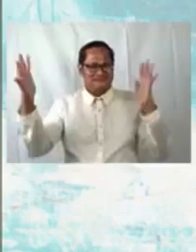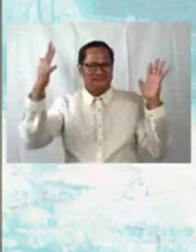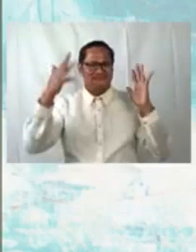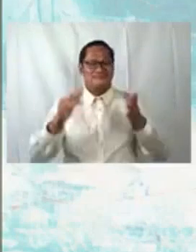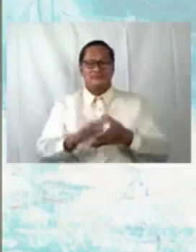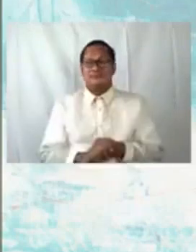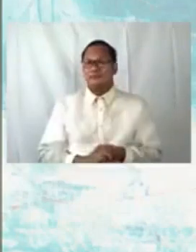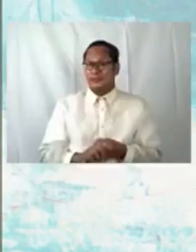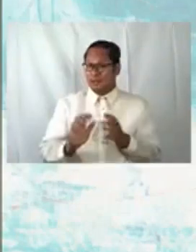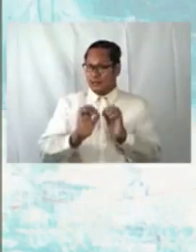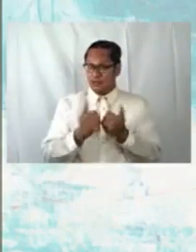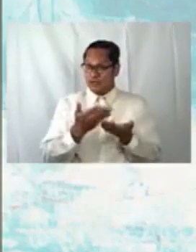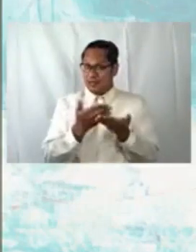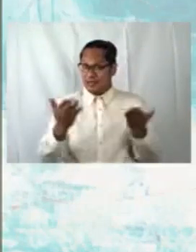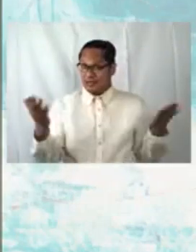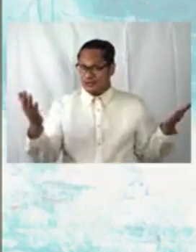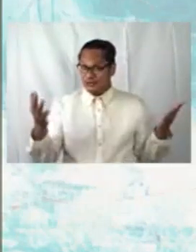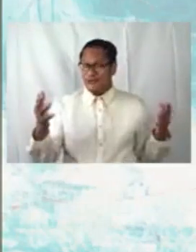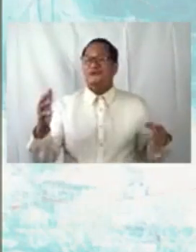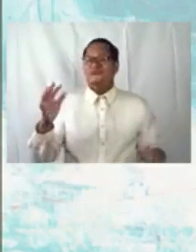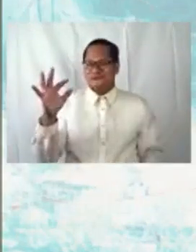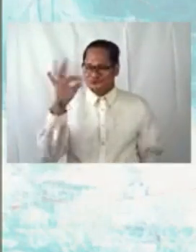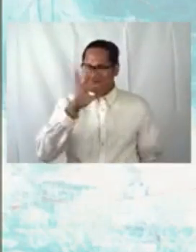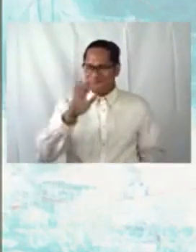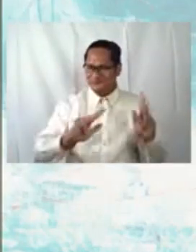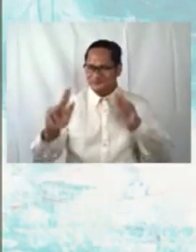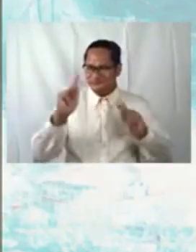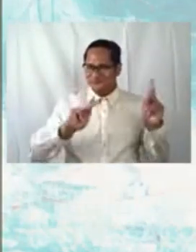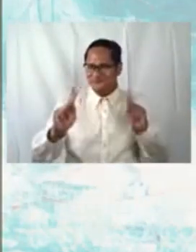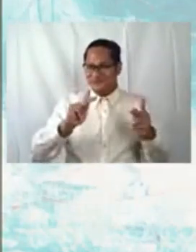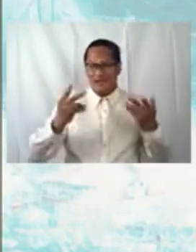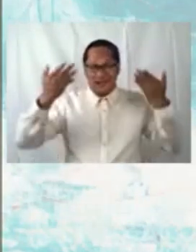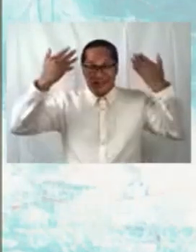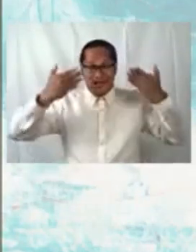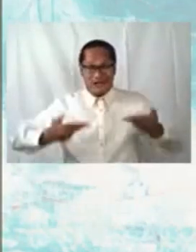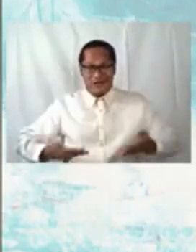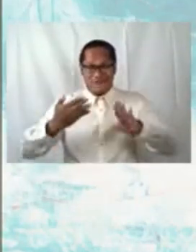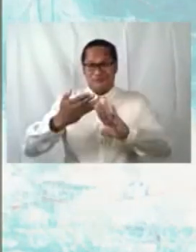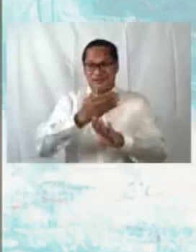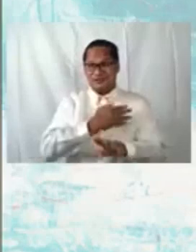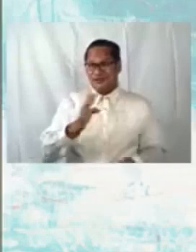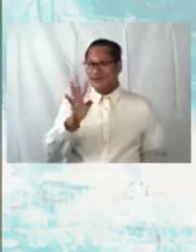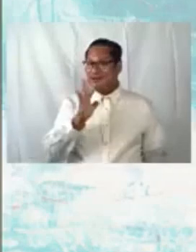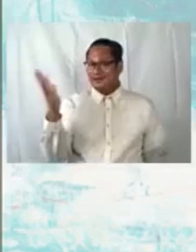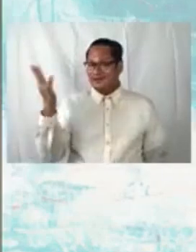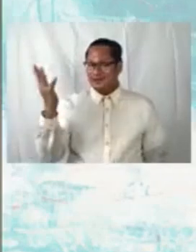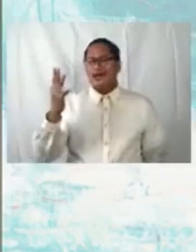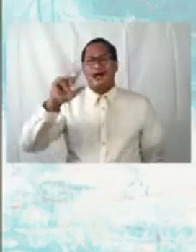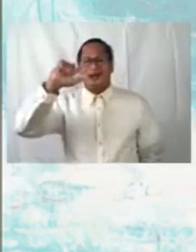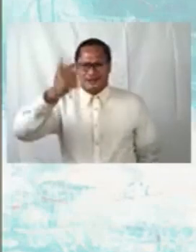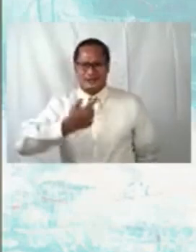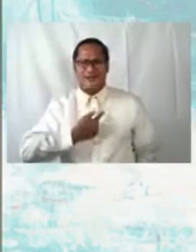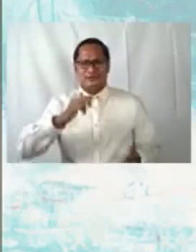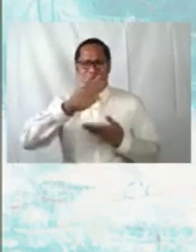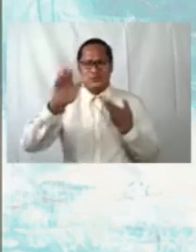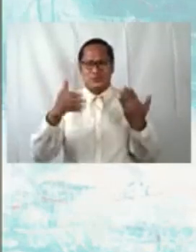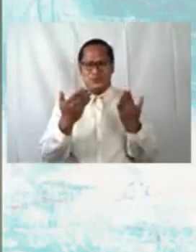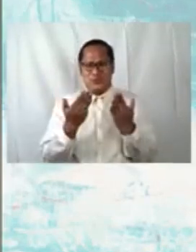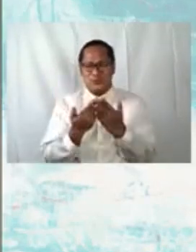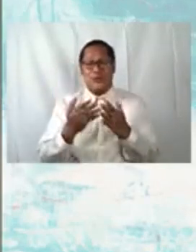Kumusta kayo mga kababayan? Ako, bago ako magsalita, ako'y bumabati sa lahat ng mga